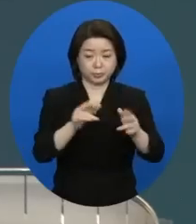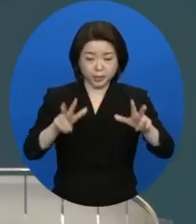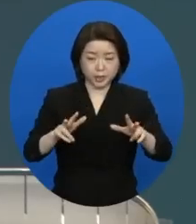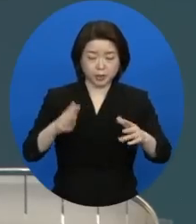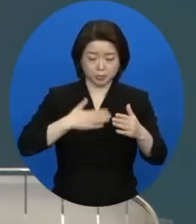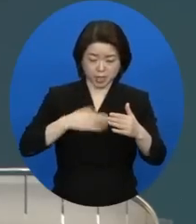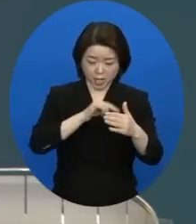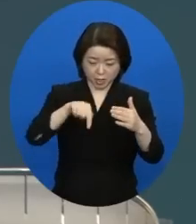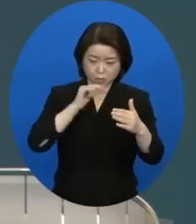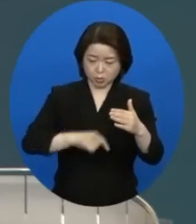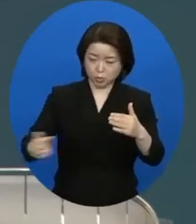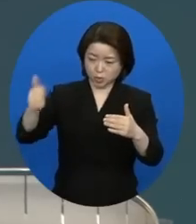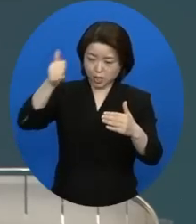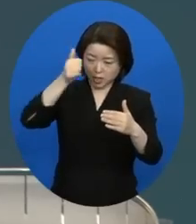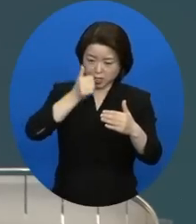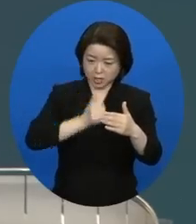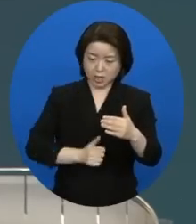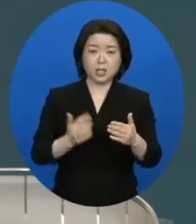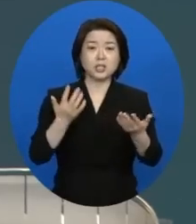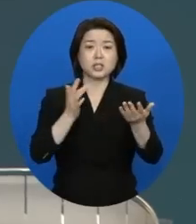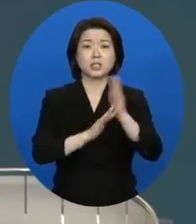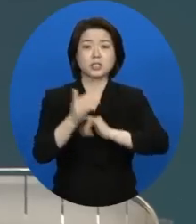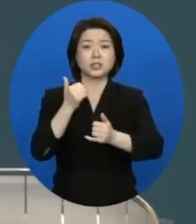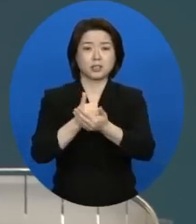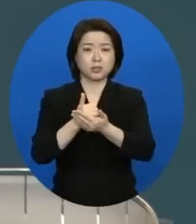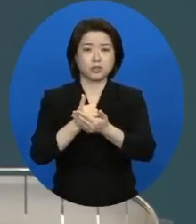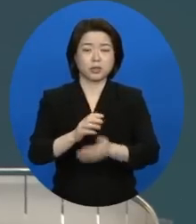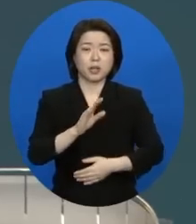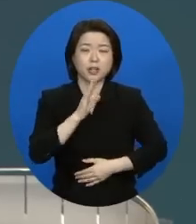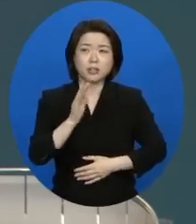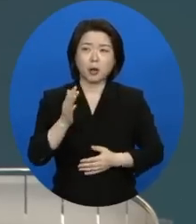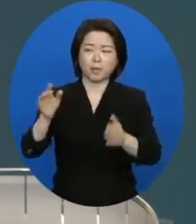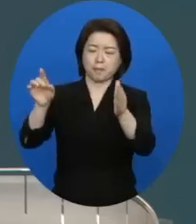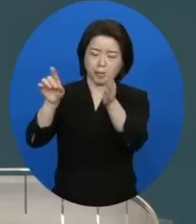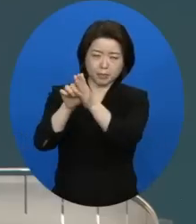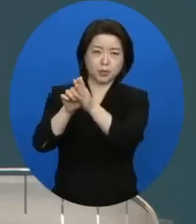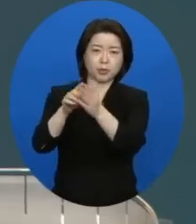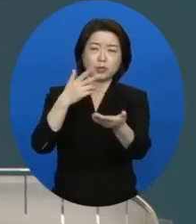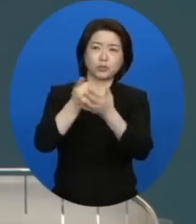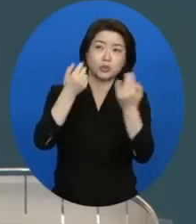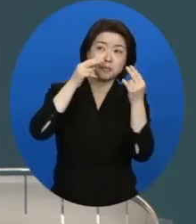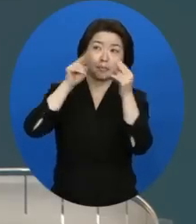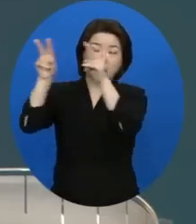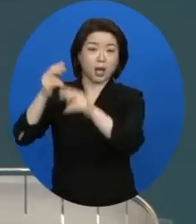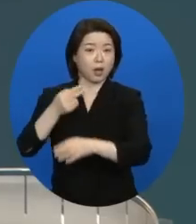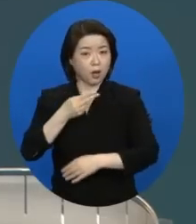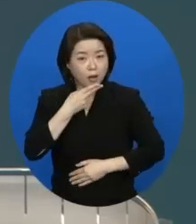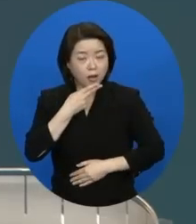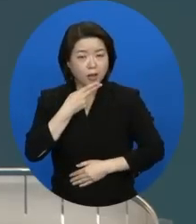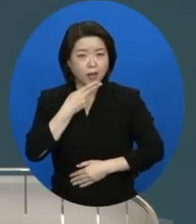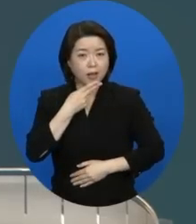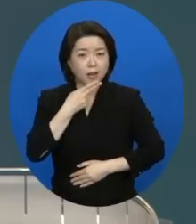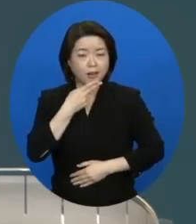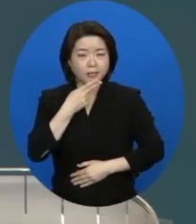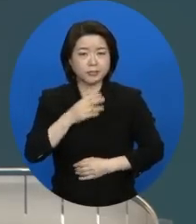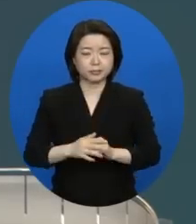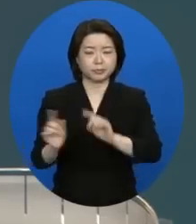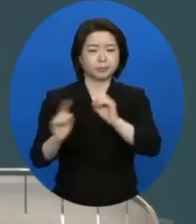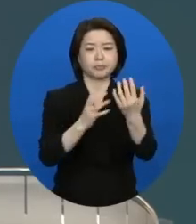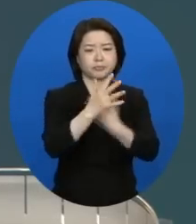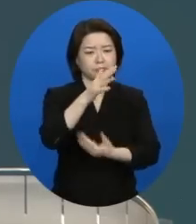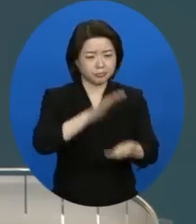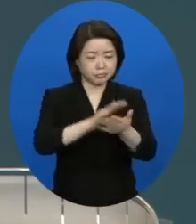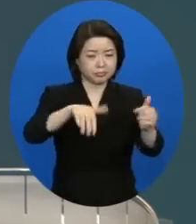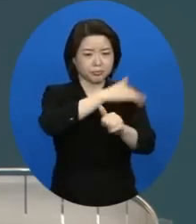우리 안에 계시는 예수님, 그 예수님을 정말 믿고 주님을 바라보지 않는다면 부흥의